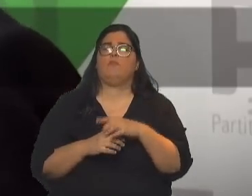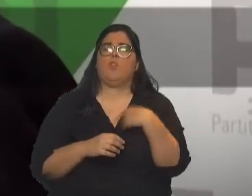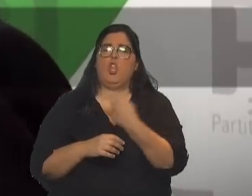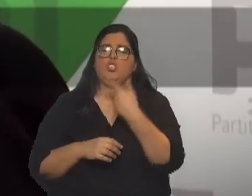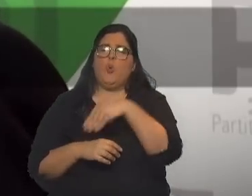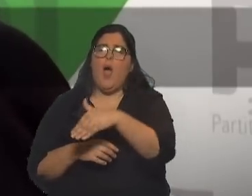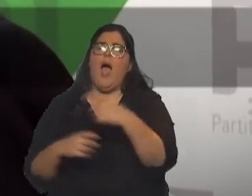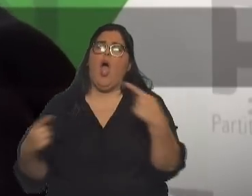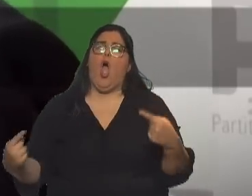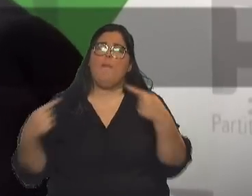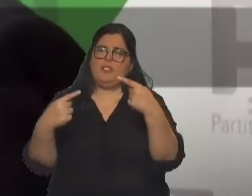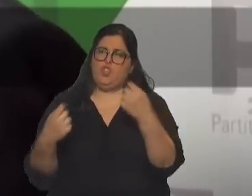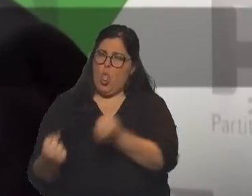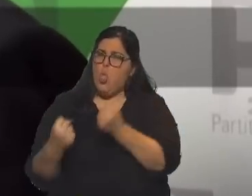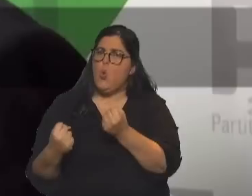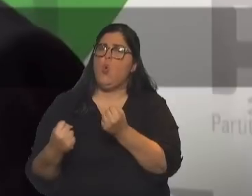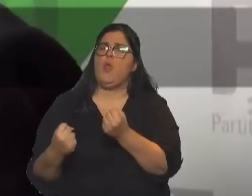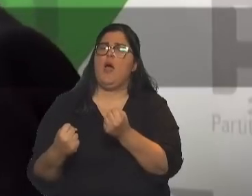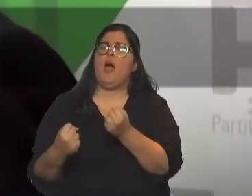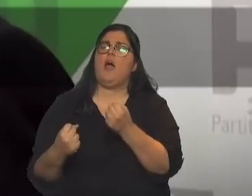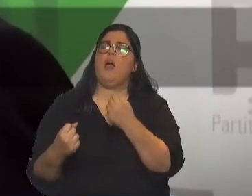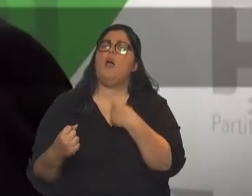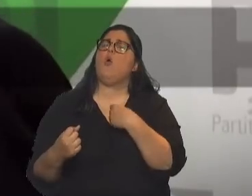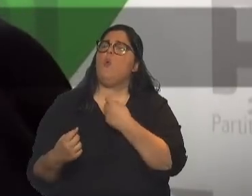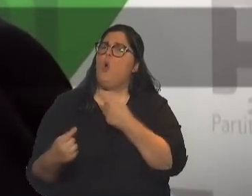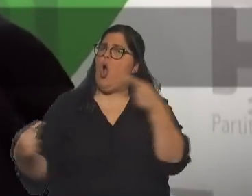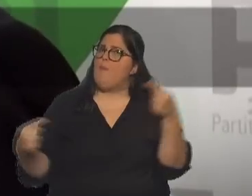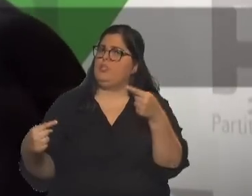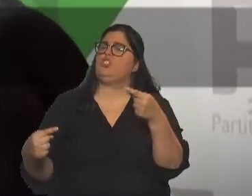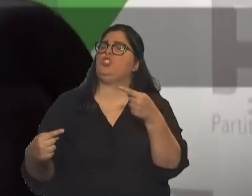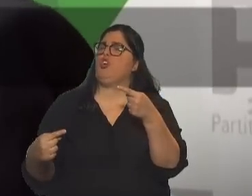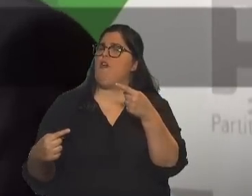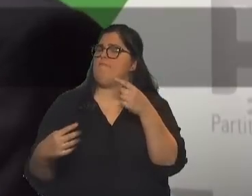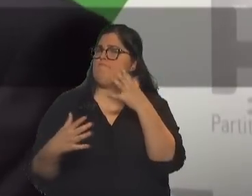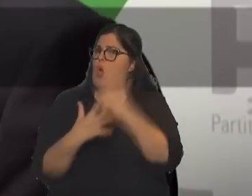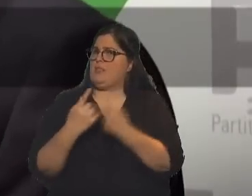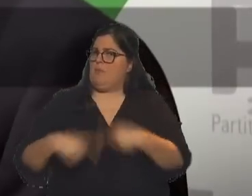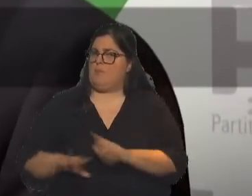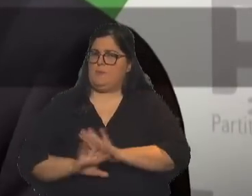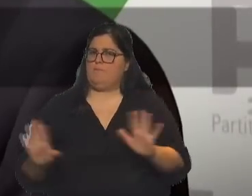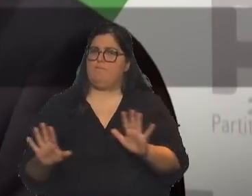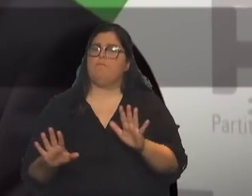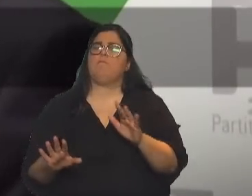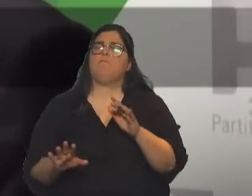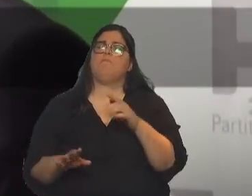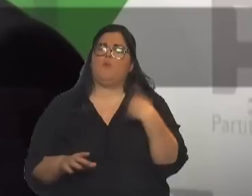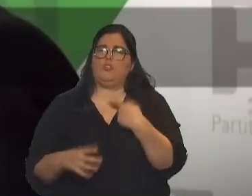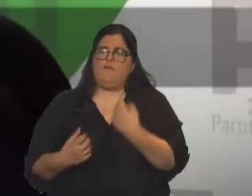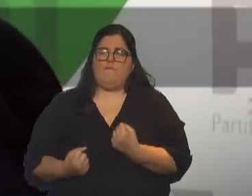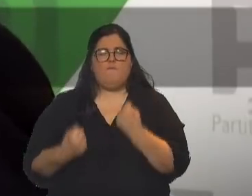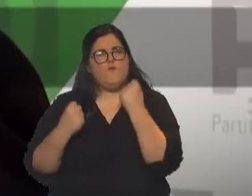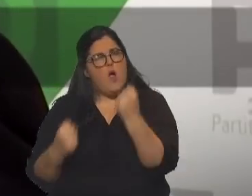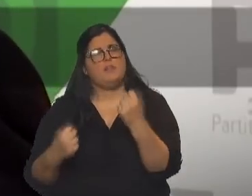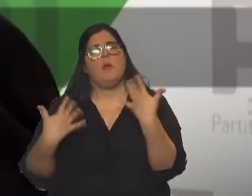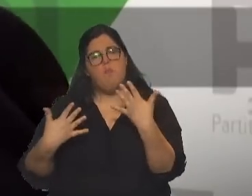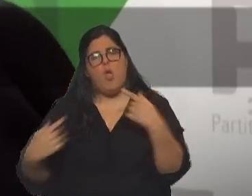sarà dura e sarà un'opposizione intransigente. La faremo con tutte le nostre forze, siamo capaci